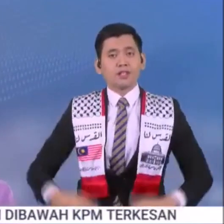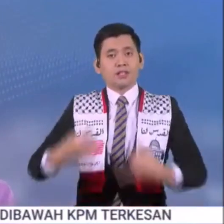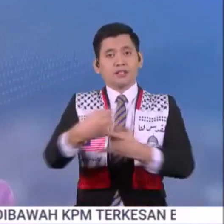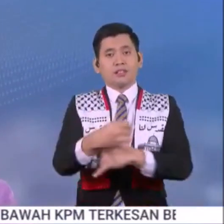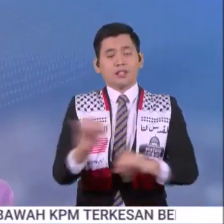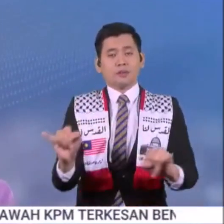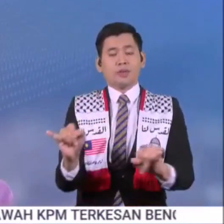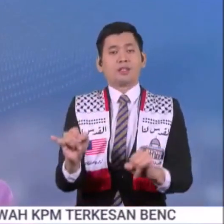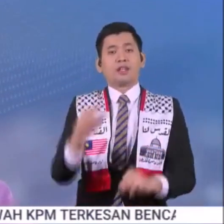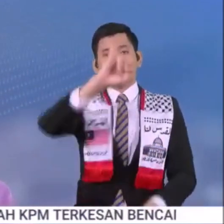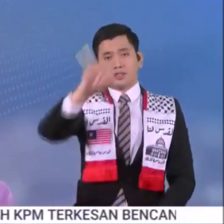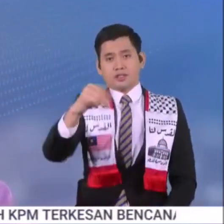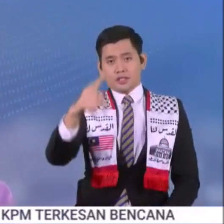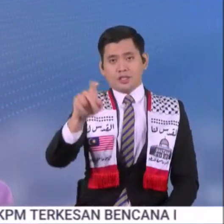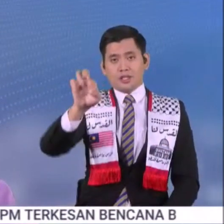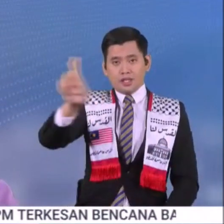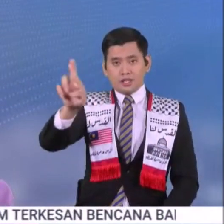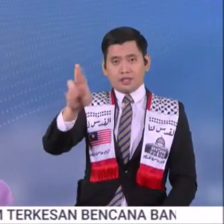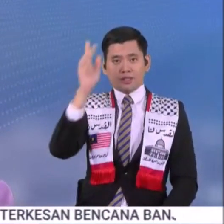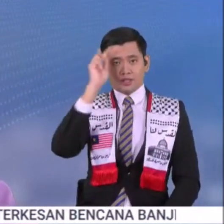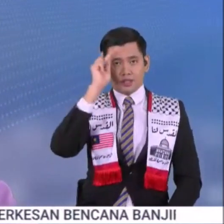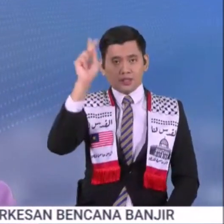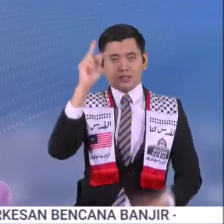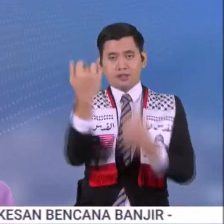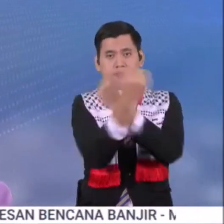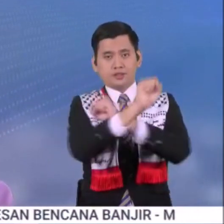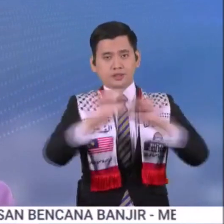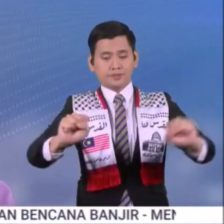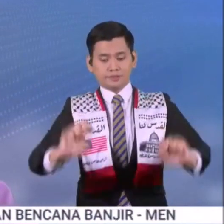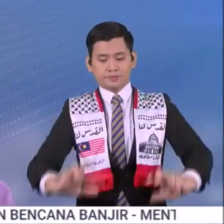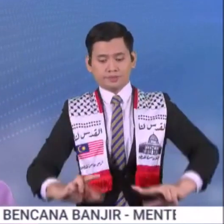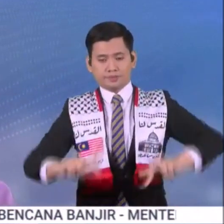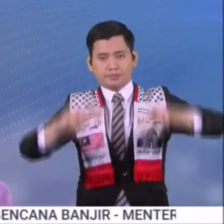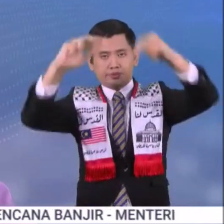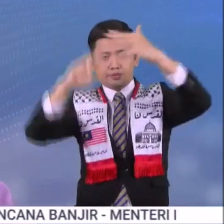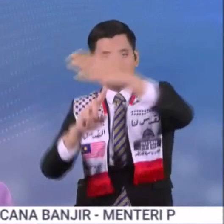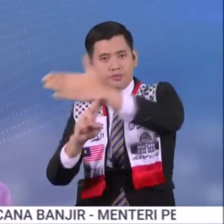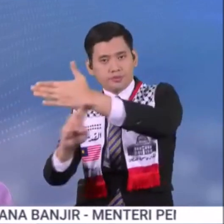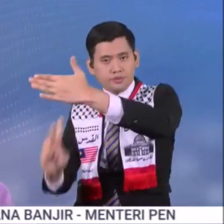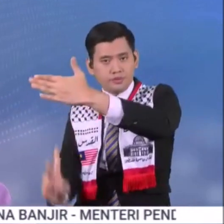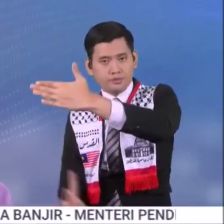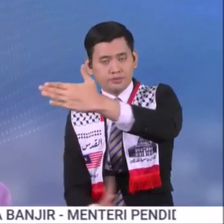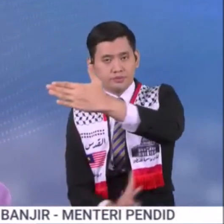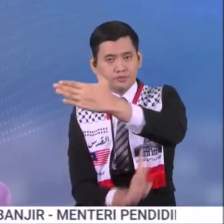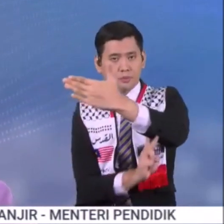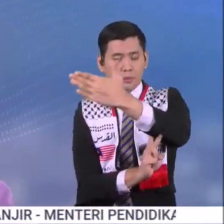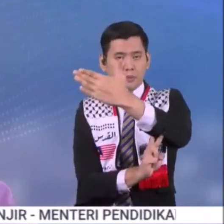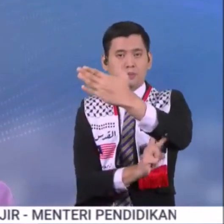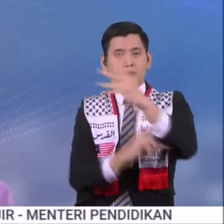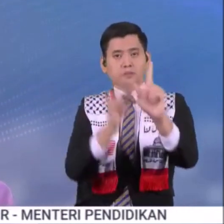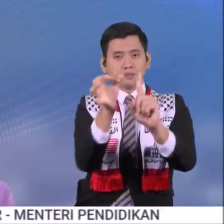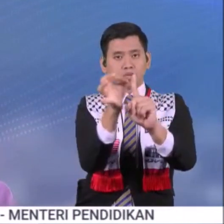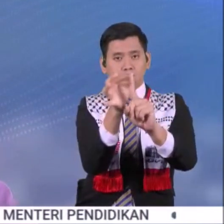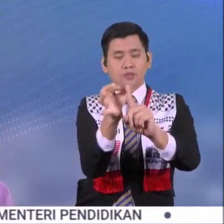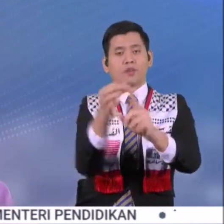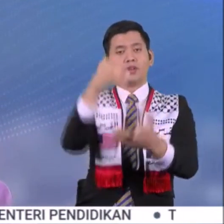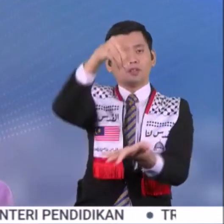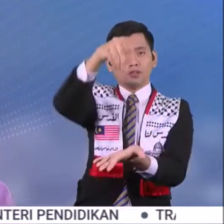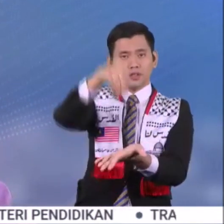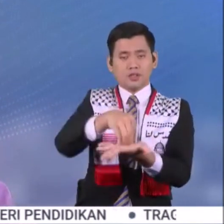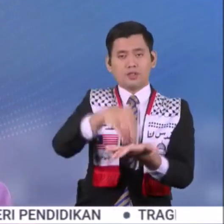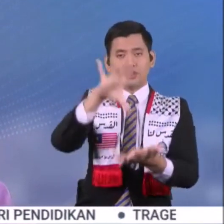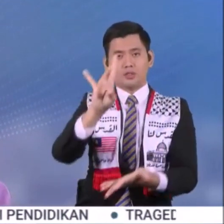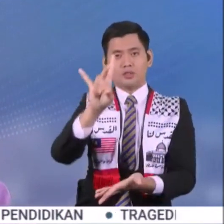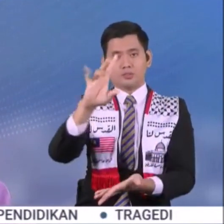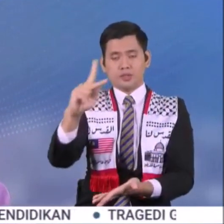jabatan kerja Raya jkr Kelantan sedia membina jambatan panel keluli bermodular di kilometer